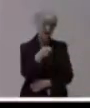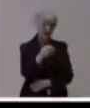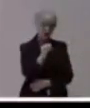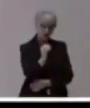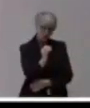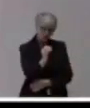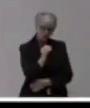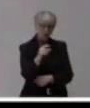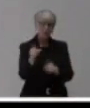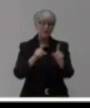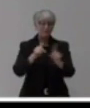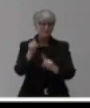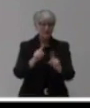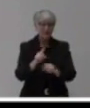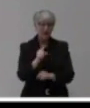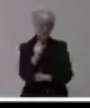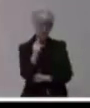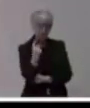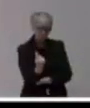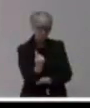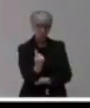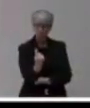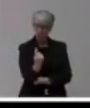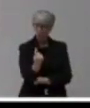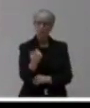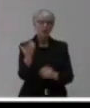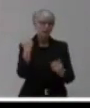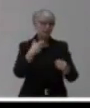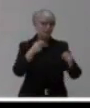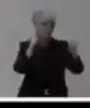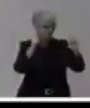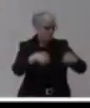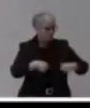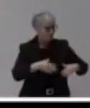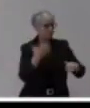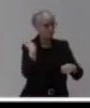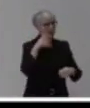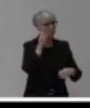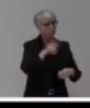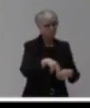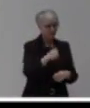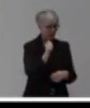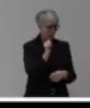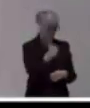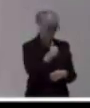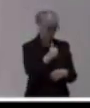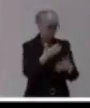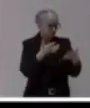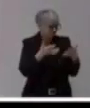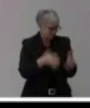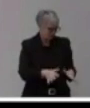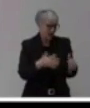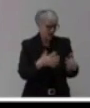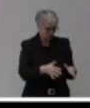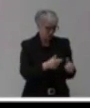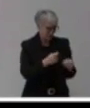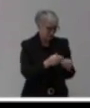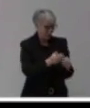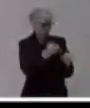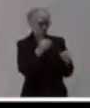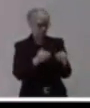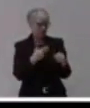dall'ASL Milano 1 nella prima sperimentazione che si era avviata nel 2011, per cui in realtà abbiamo un po' questa retroterra